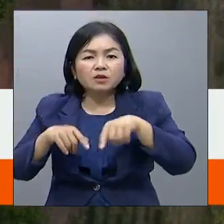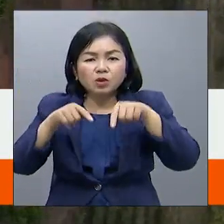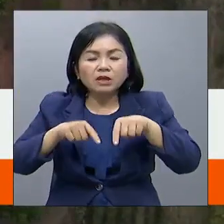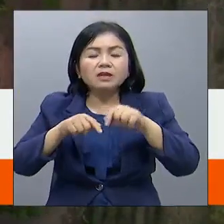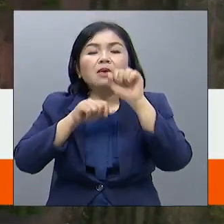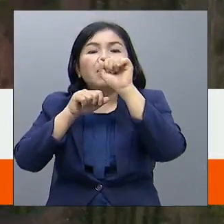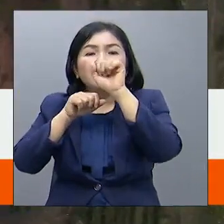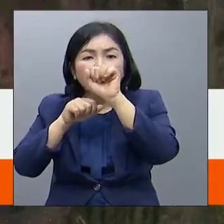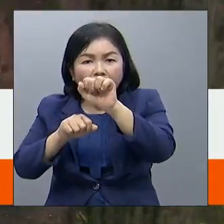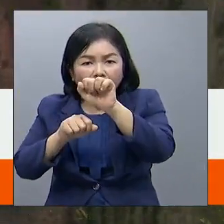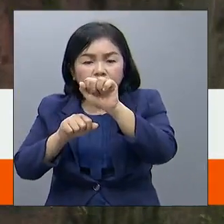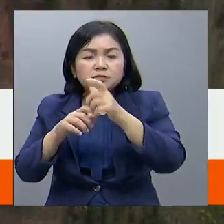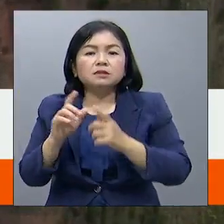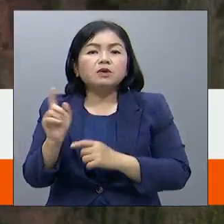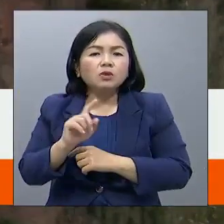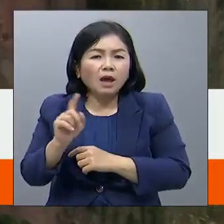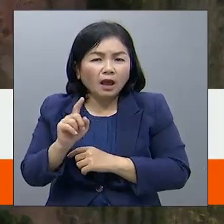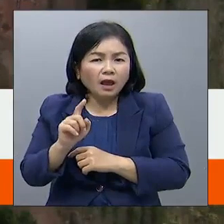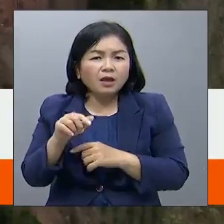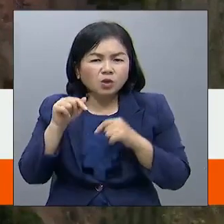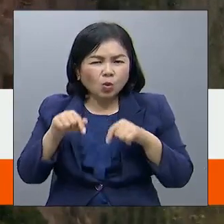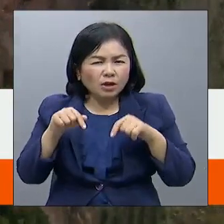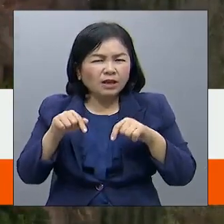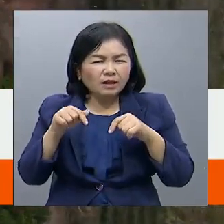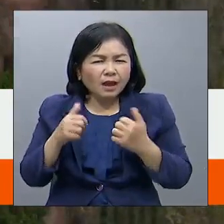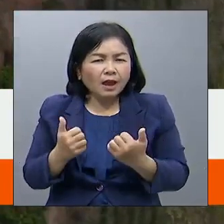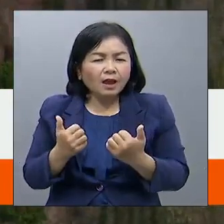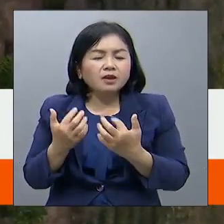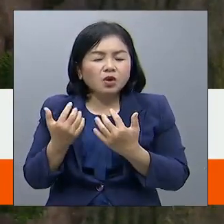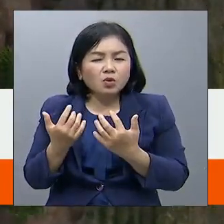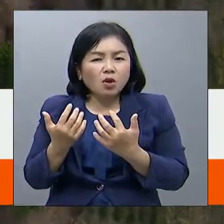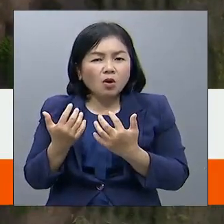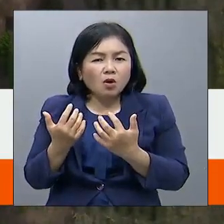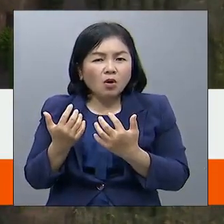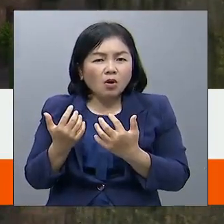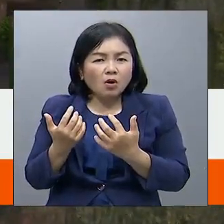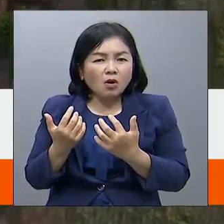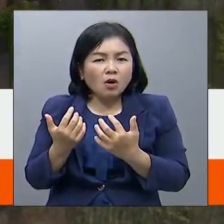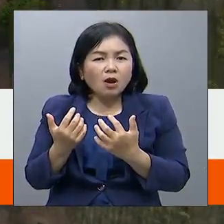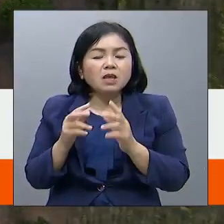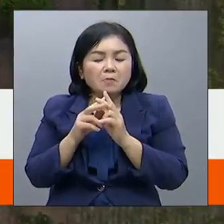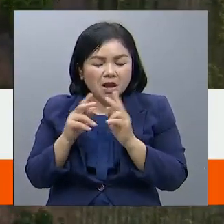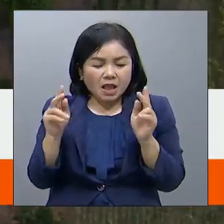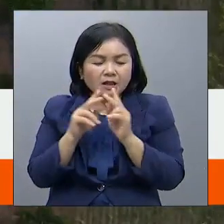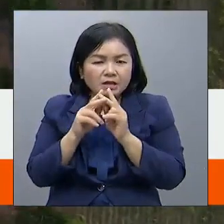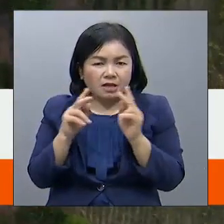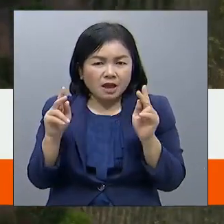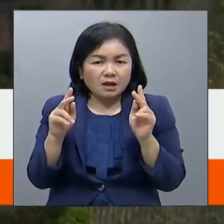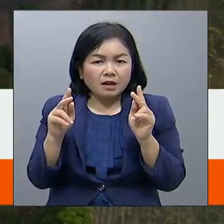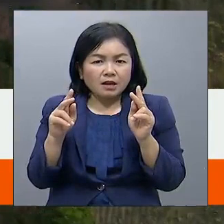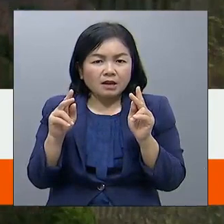ที่อยู่อาศัยของชาวบ้านตรงนี้เดี๋ยวในเราจะมีการสร้างคณะกรรมการขึ้นมา